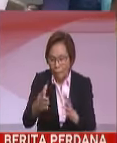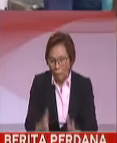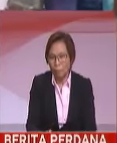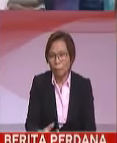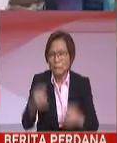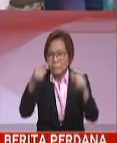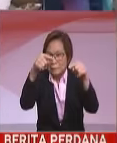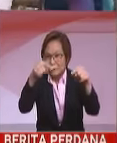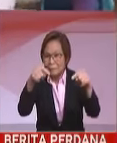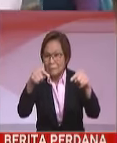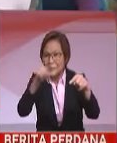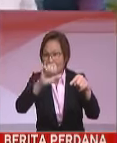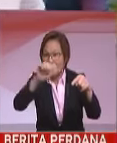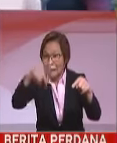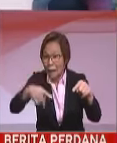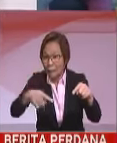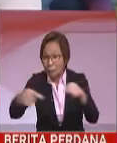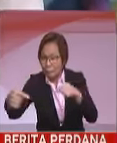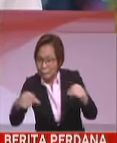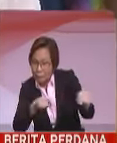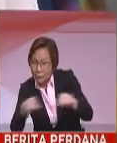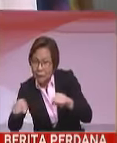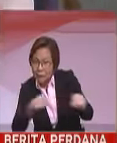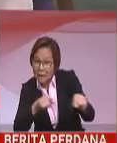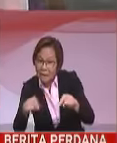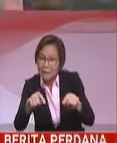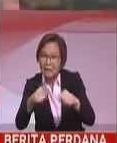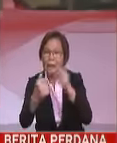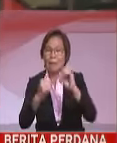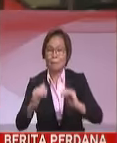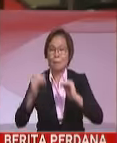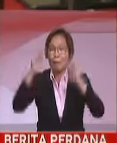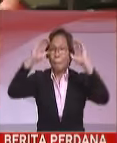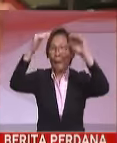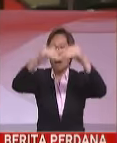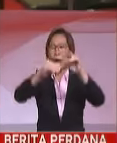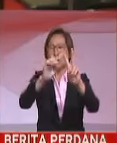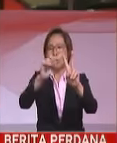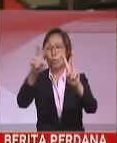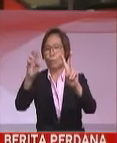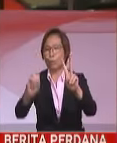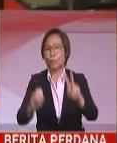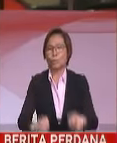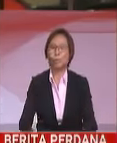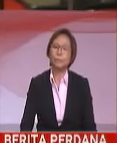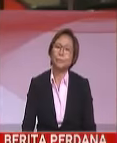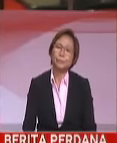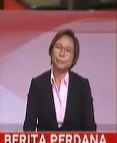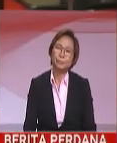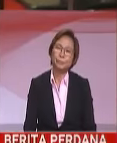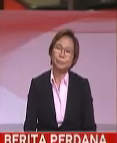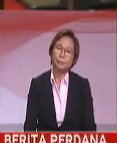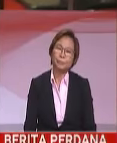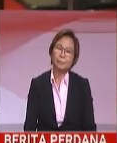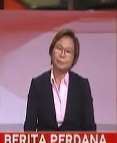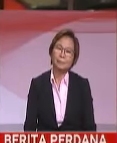Challenge peringkat RISDA Negeri Pahang 2020. Jadi di situ pihak